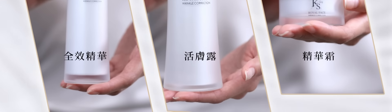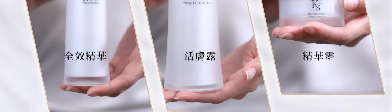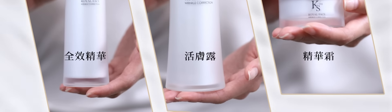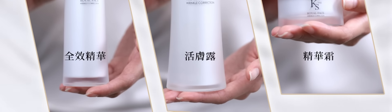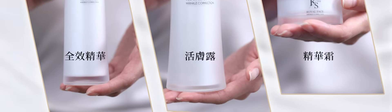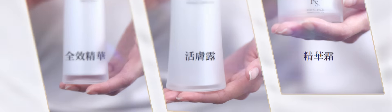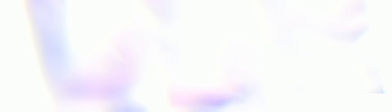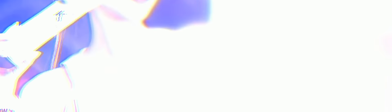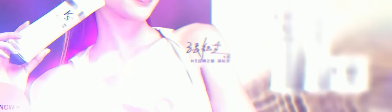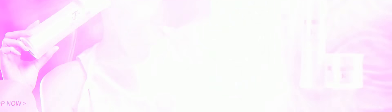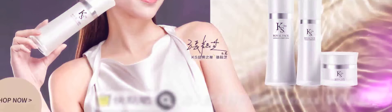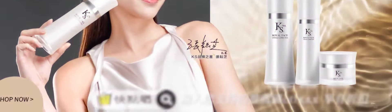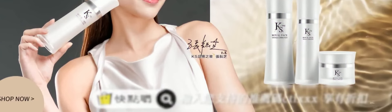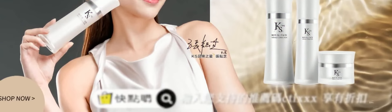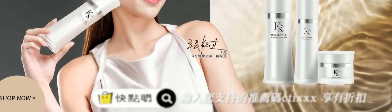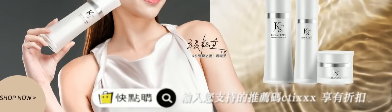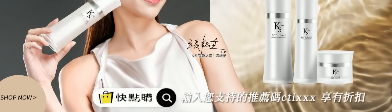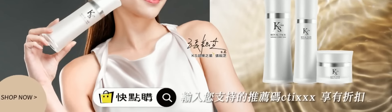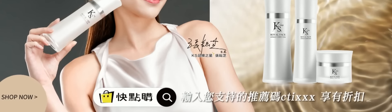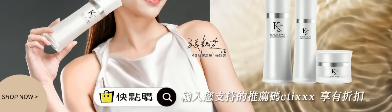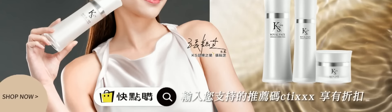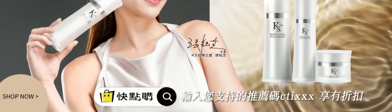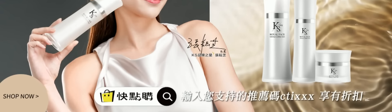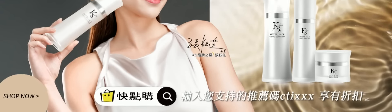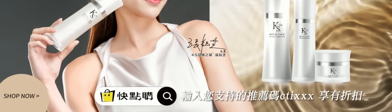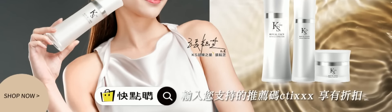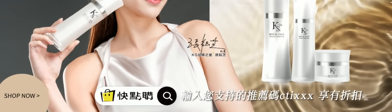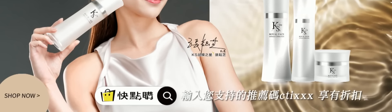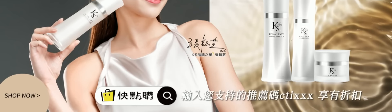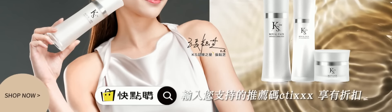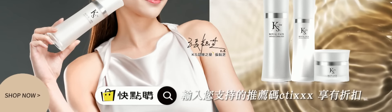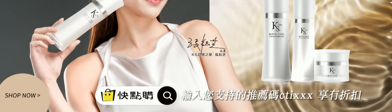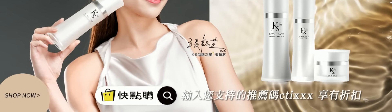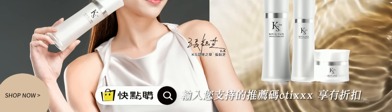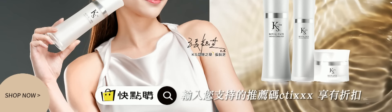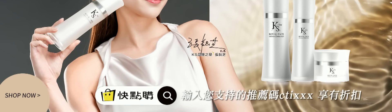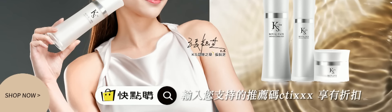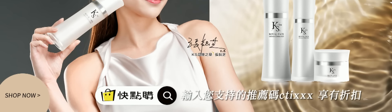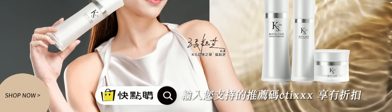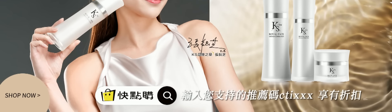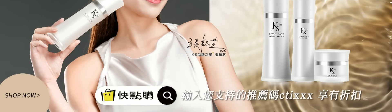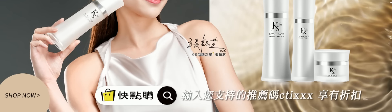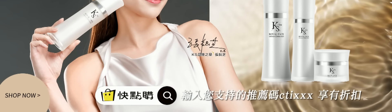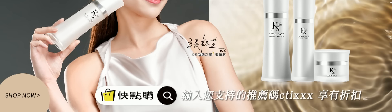肤露全效精华，精华霜即刻启动，冻龄密码。